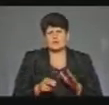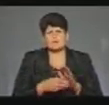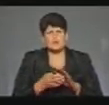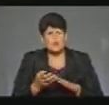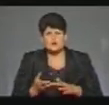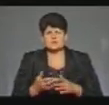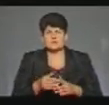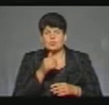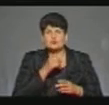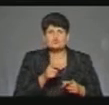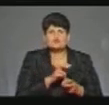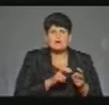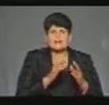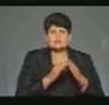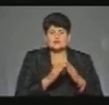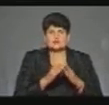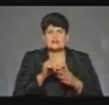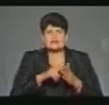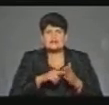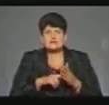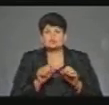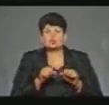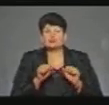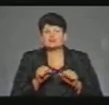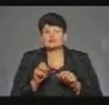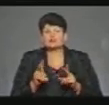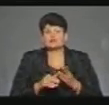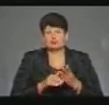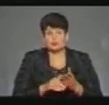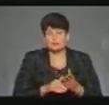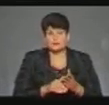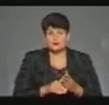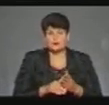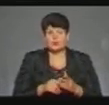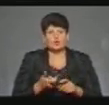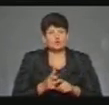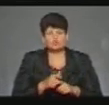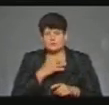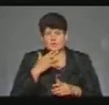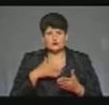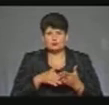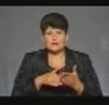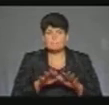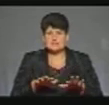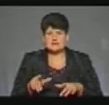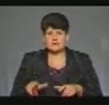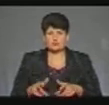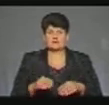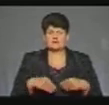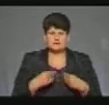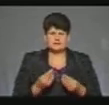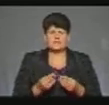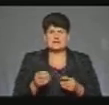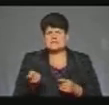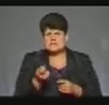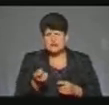десь поселитися, на щось надіялися, що, можливо, десь щось допоможе. Допомагали дуже багато місцеві люди. Ділилися і останнім кутком, і